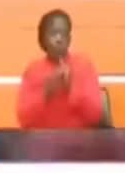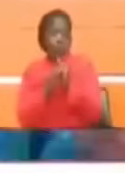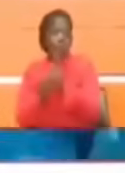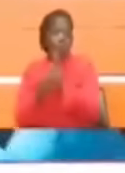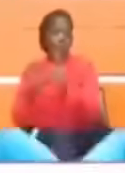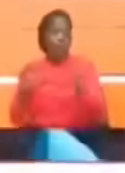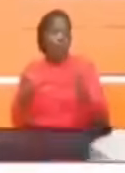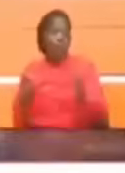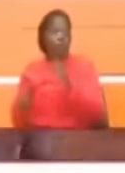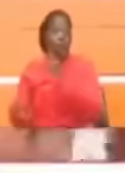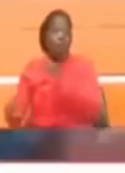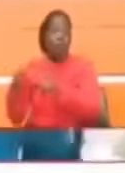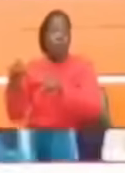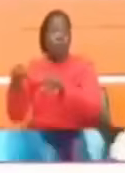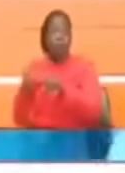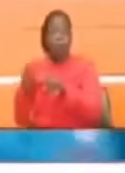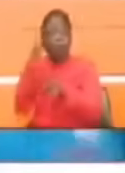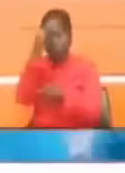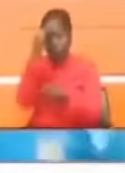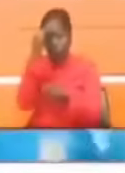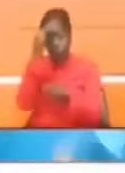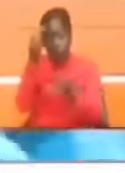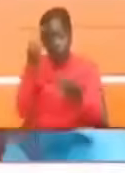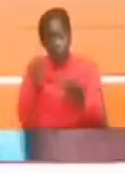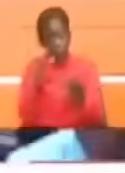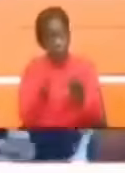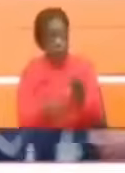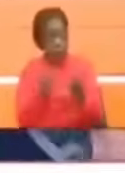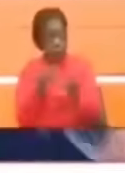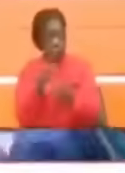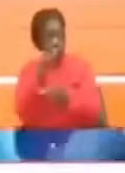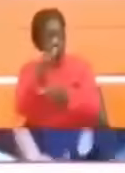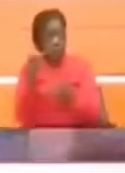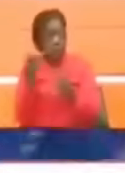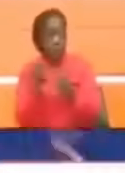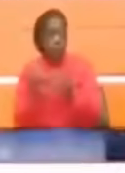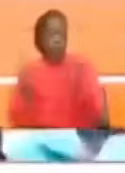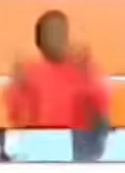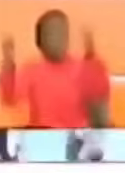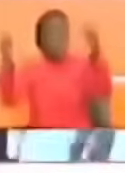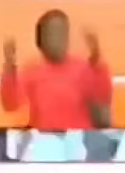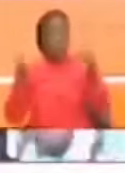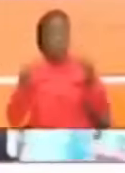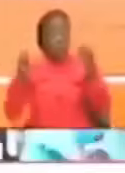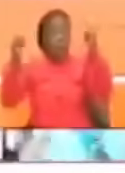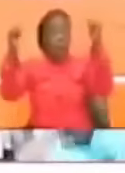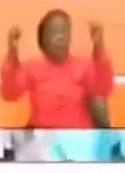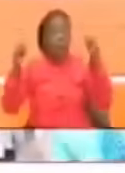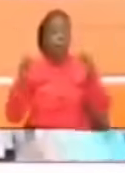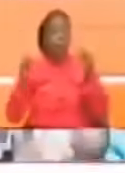gye bawanguddemu era bakira abayizi bayimba amanya ga bannaabwe wakati mu kusagambiza.